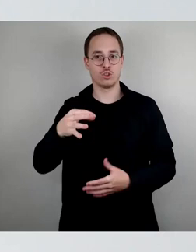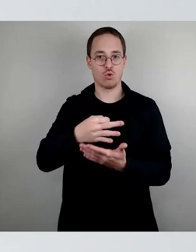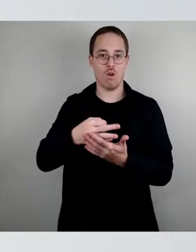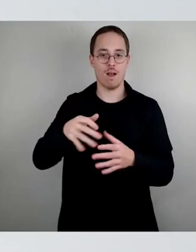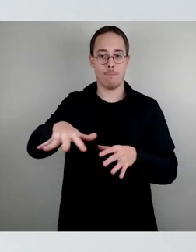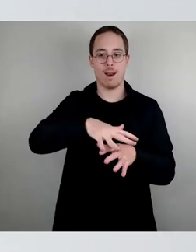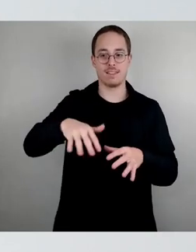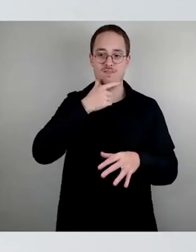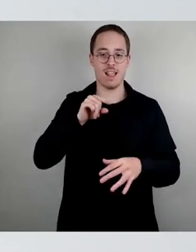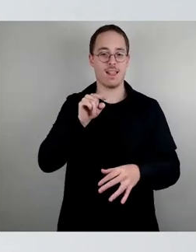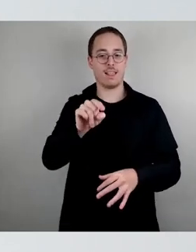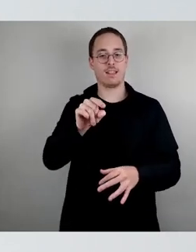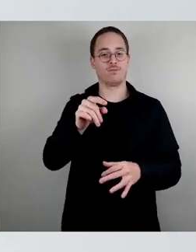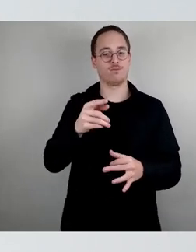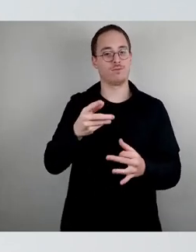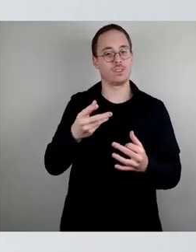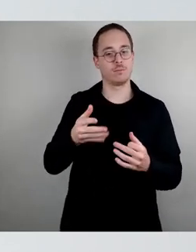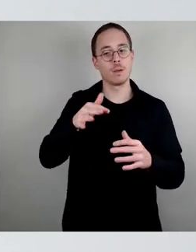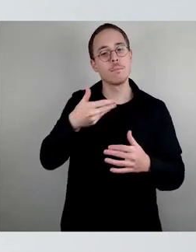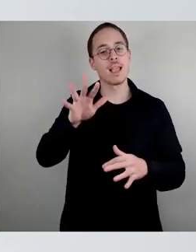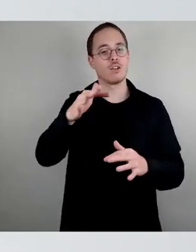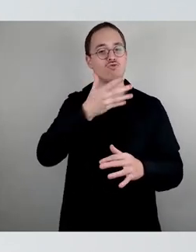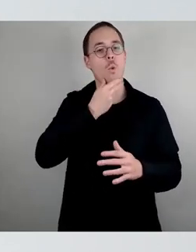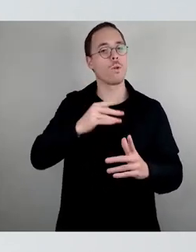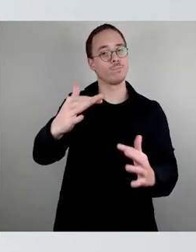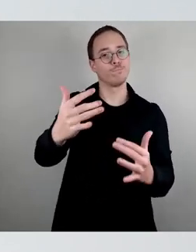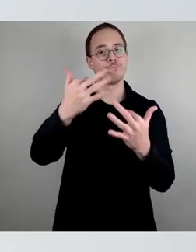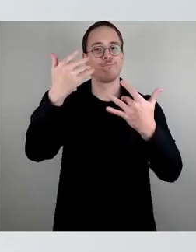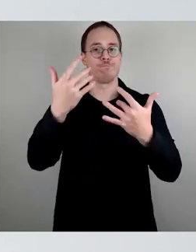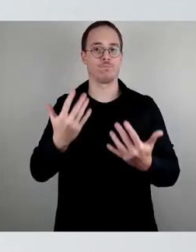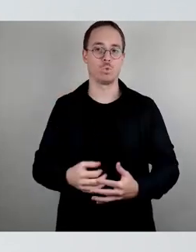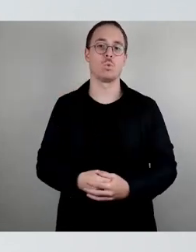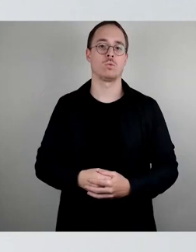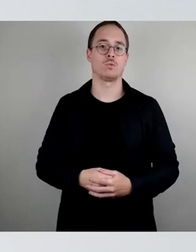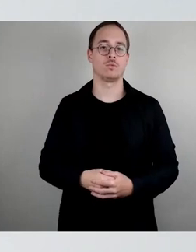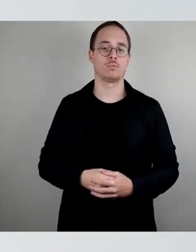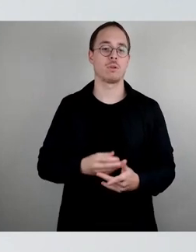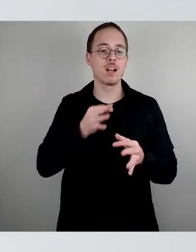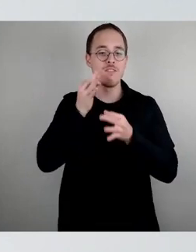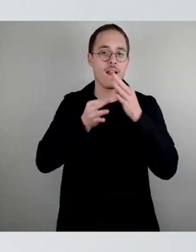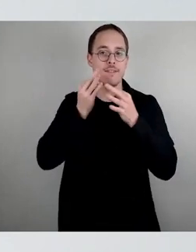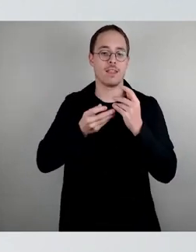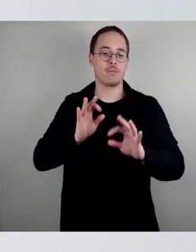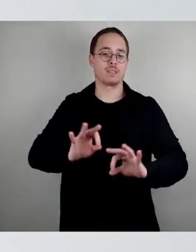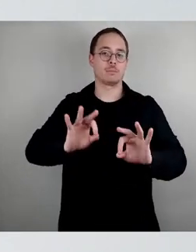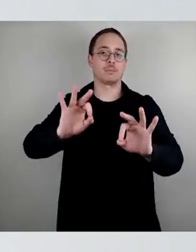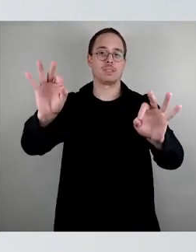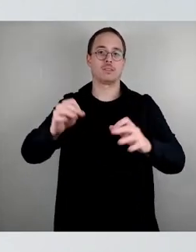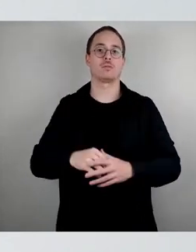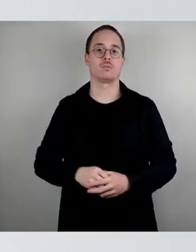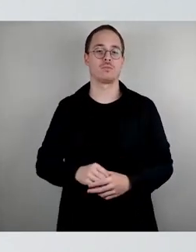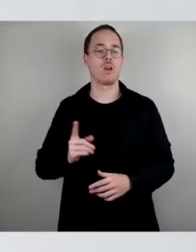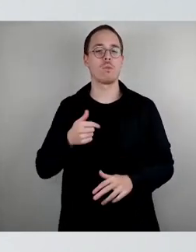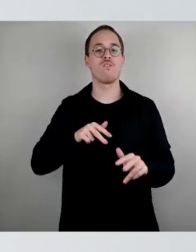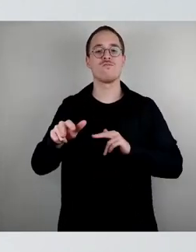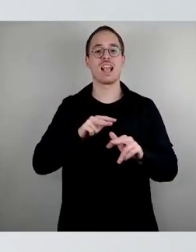wird mit städtebaulicher Qualität und vor allen Dingen eine Verkehrsanlage, die gerade im Bereich